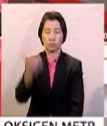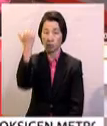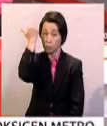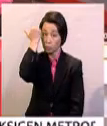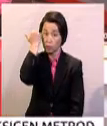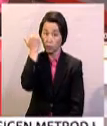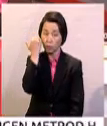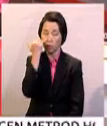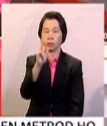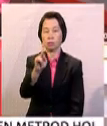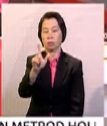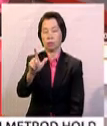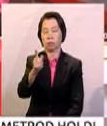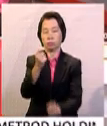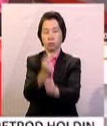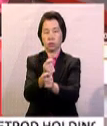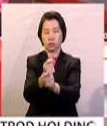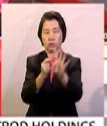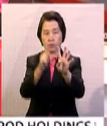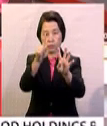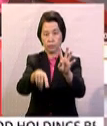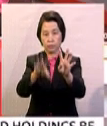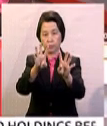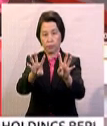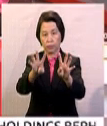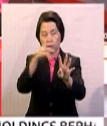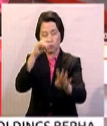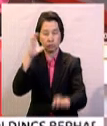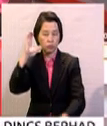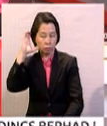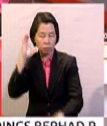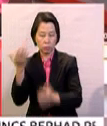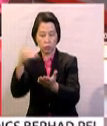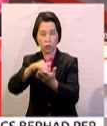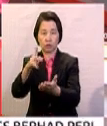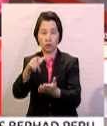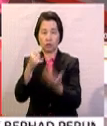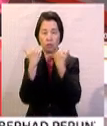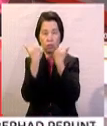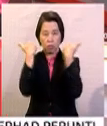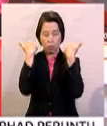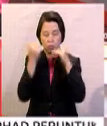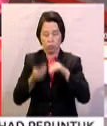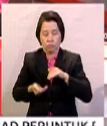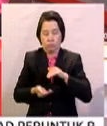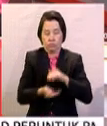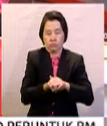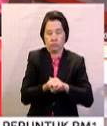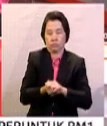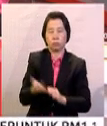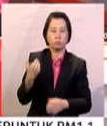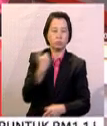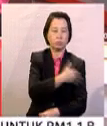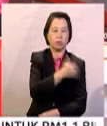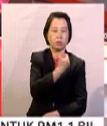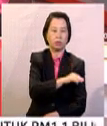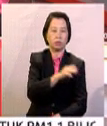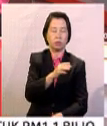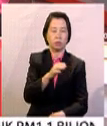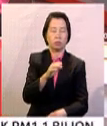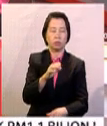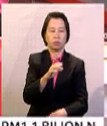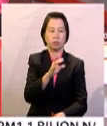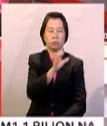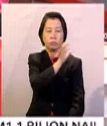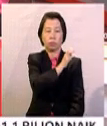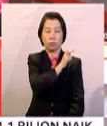Mahkamah Session Kuala Lumpur menetapkan 4 April ini bagi pendengaran semula kes pecah amanah dan rasuah yang dihadapi bekas pengerusi Felda Tan Sri